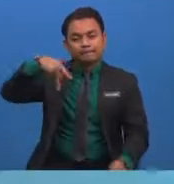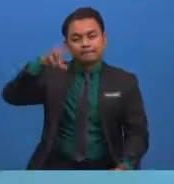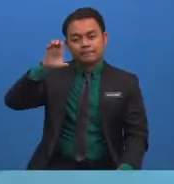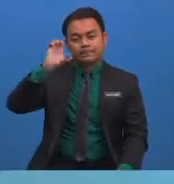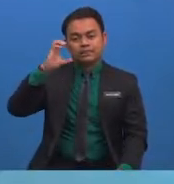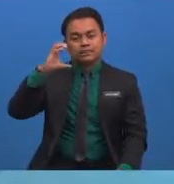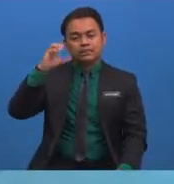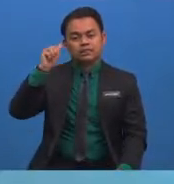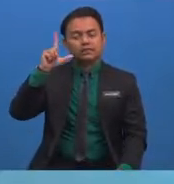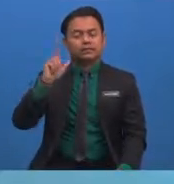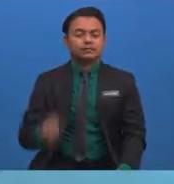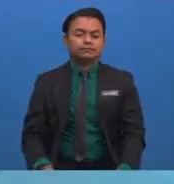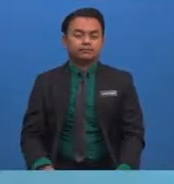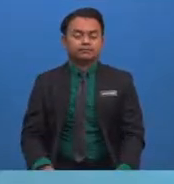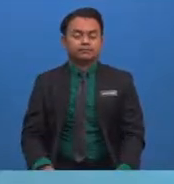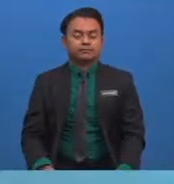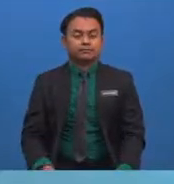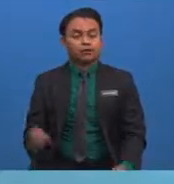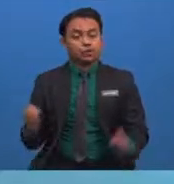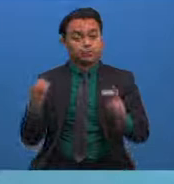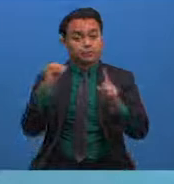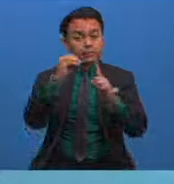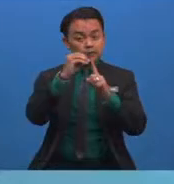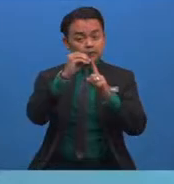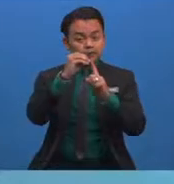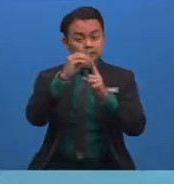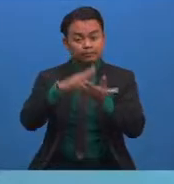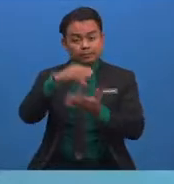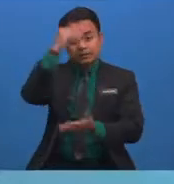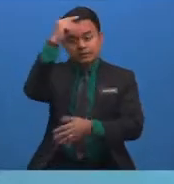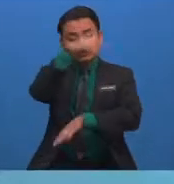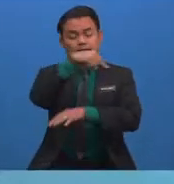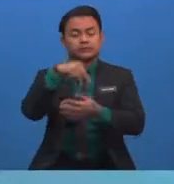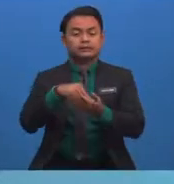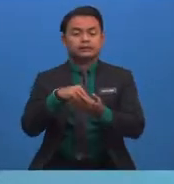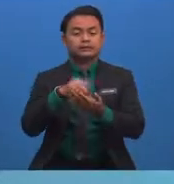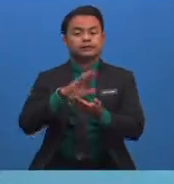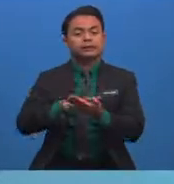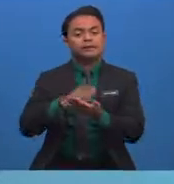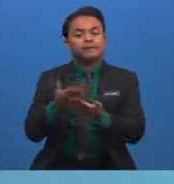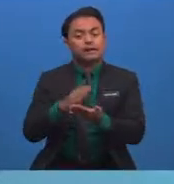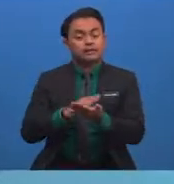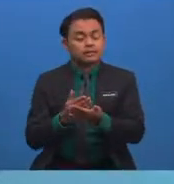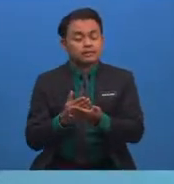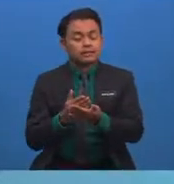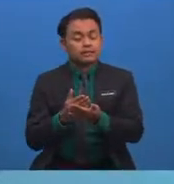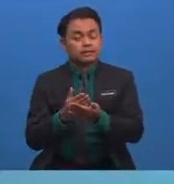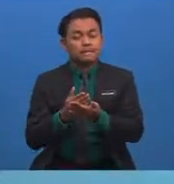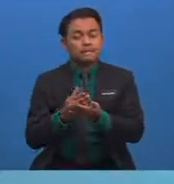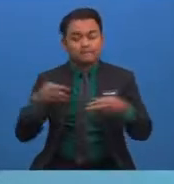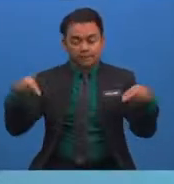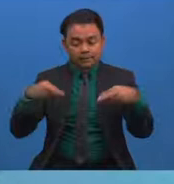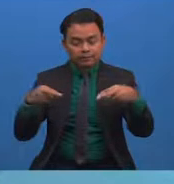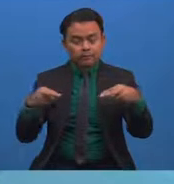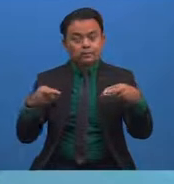hari ini, kamu akan dapat pertama, memasak secara merebus dengan langkah